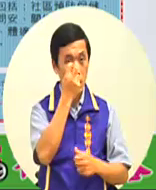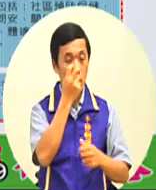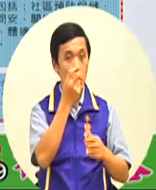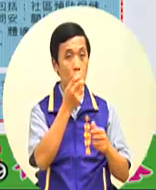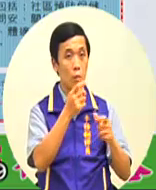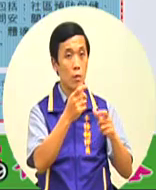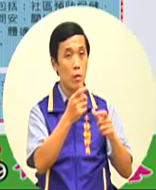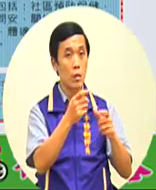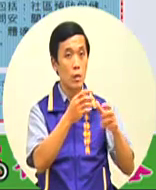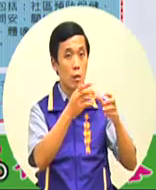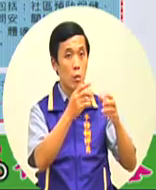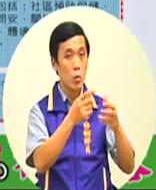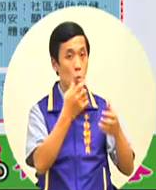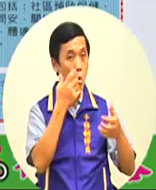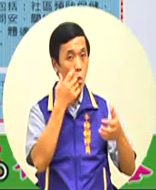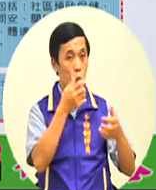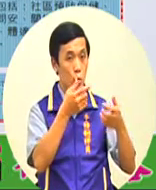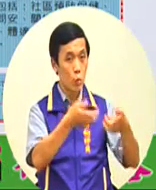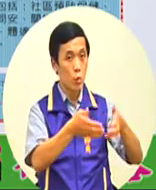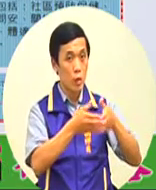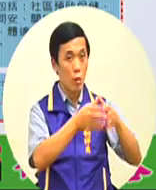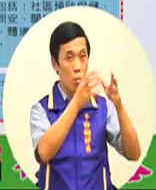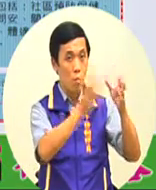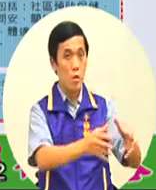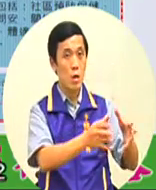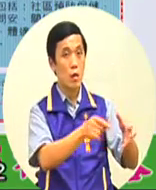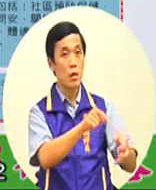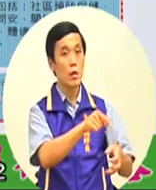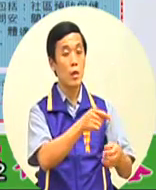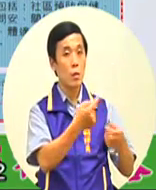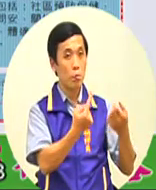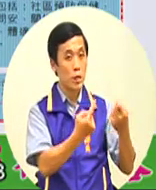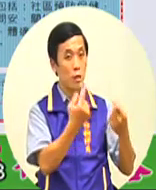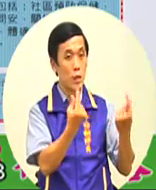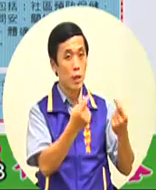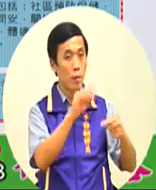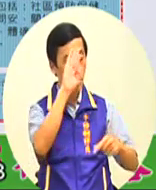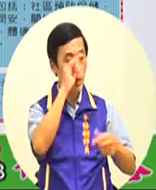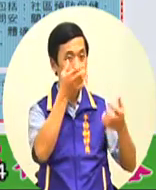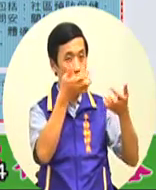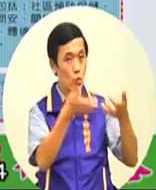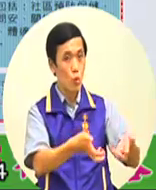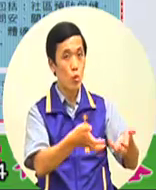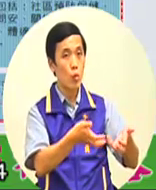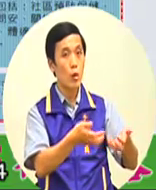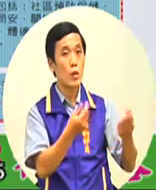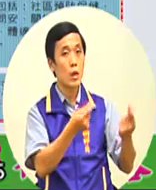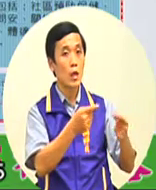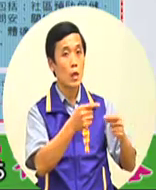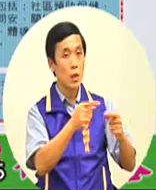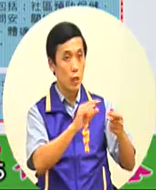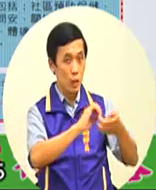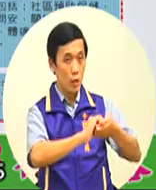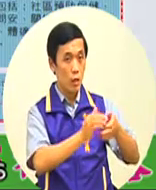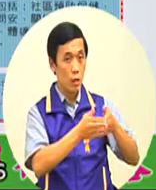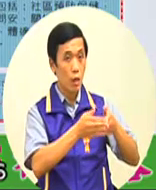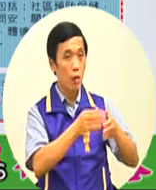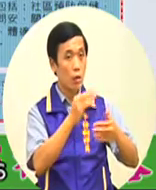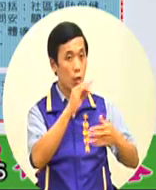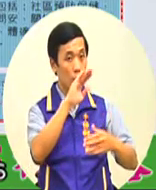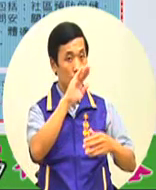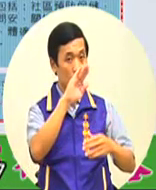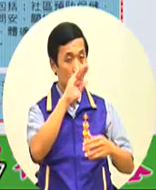大嘛，它就是有一些比较重症的，它必须在医院啊，